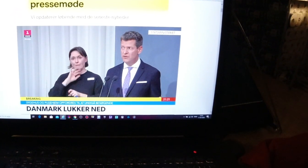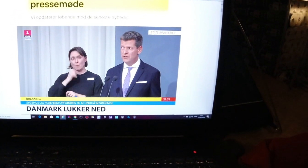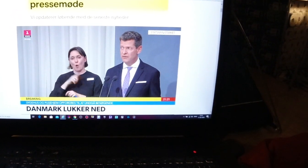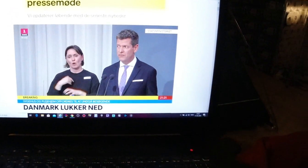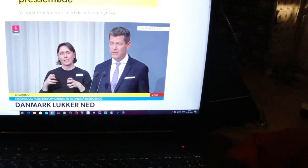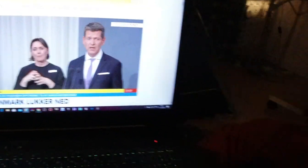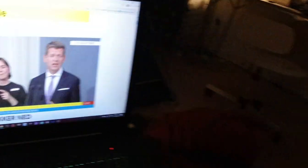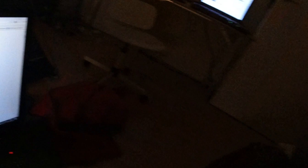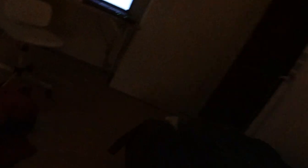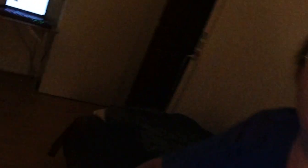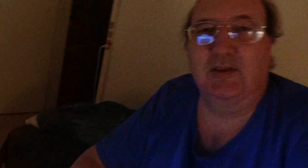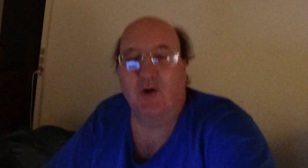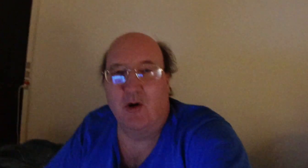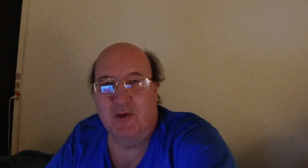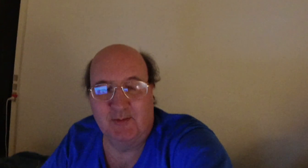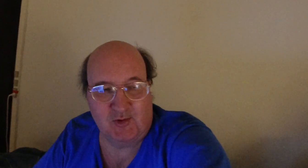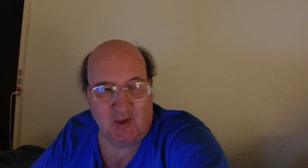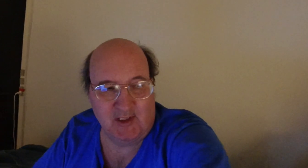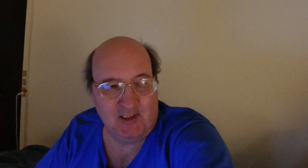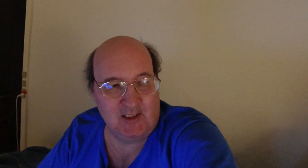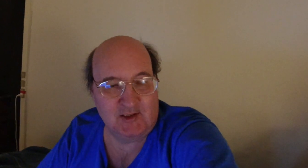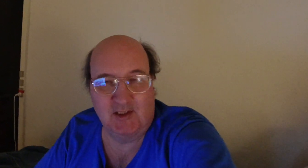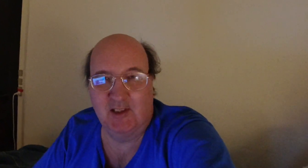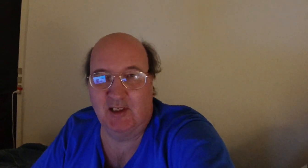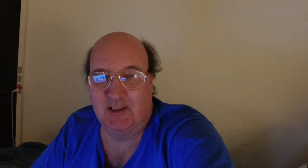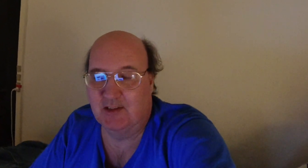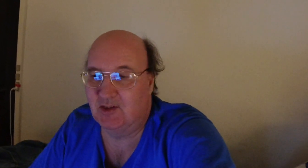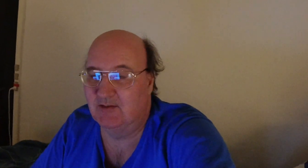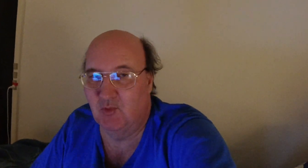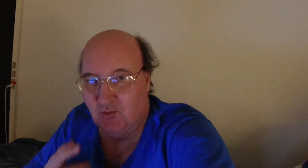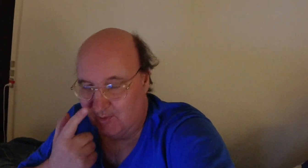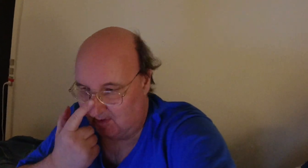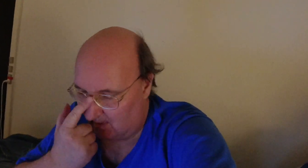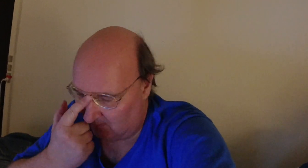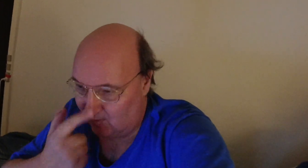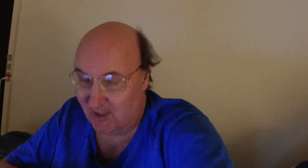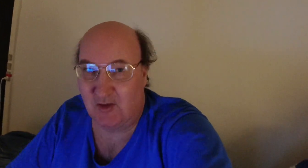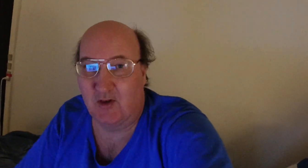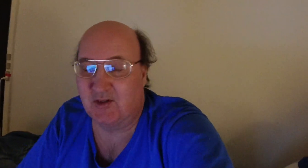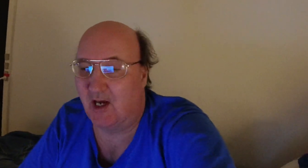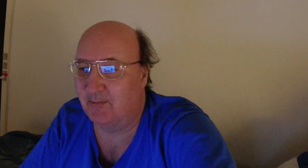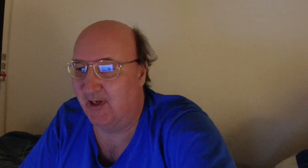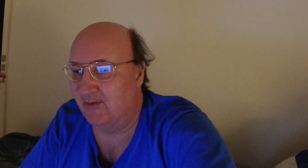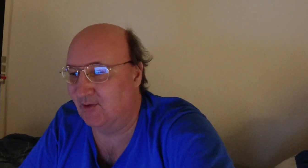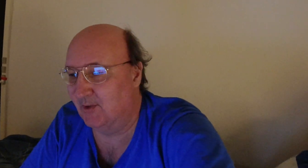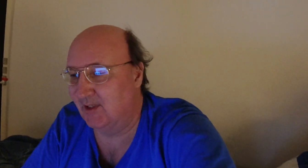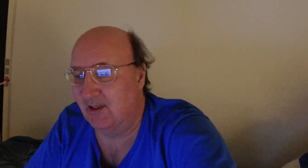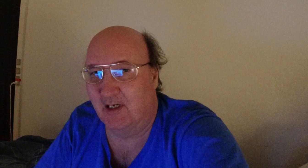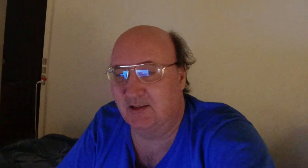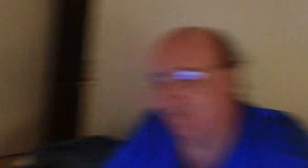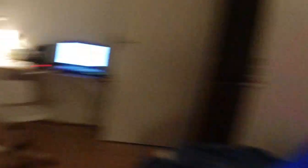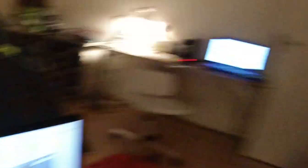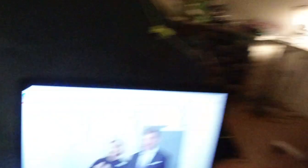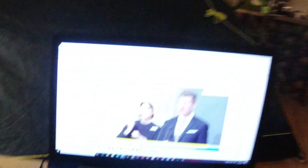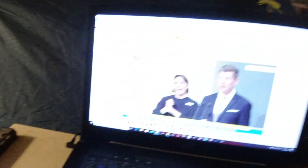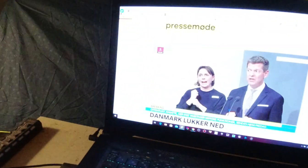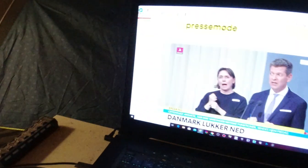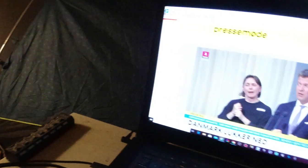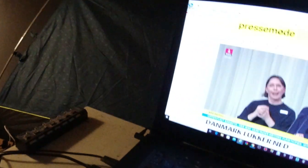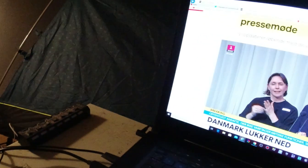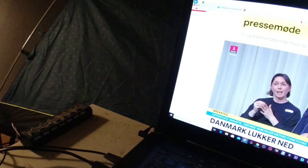udvide. Yes, jeg hopper lige på toalettet. Jeg har siddet her en hel time nu på det kamera her. Jeg skal nok snakke bagefter, men det er et rigtig vigtigt